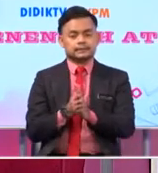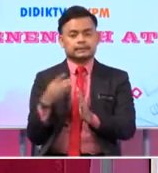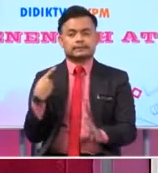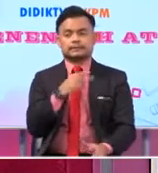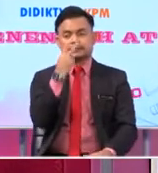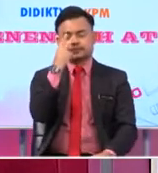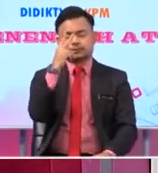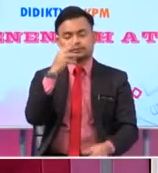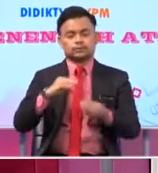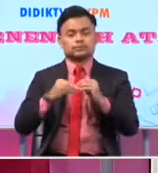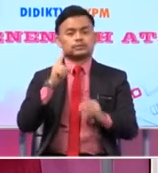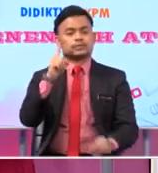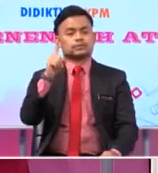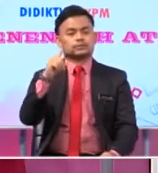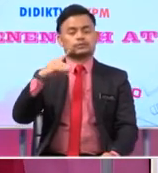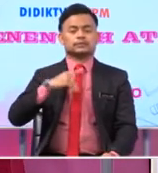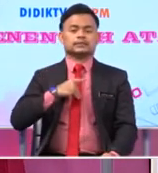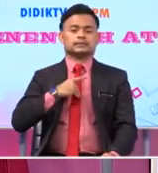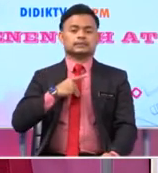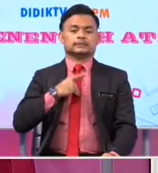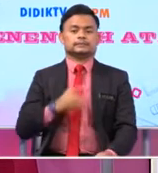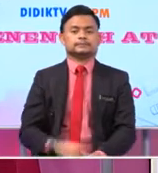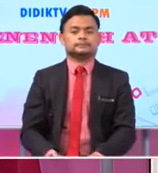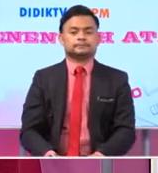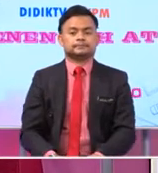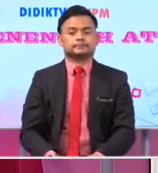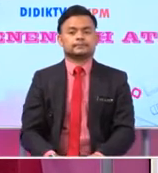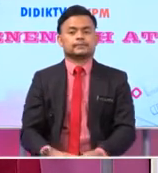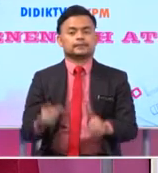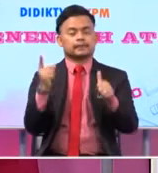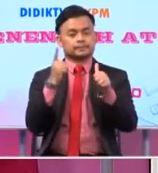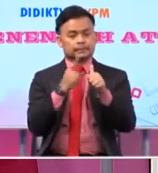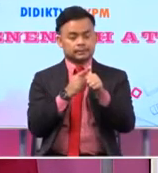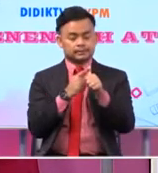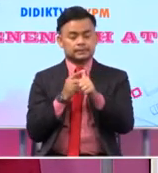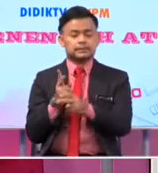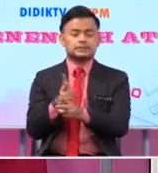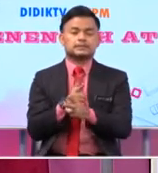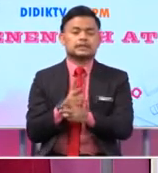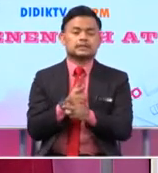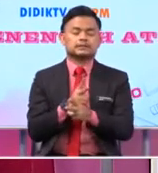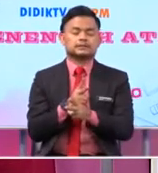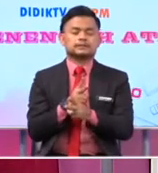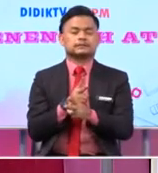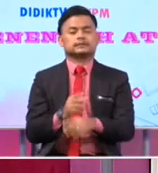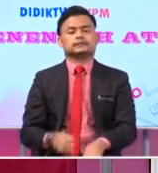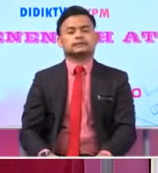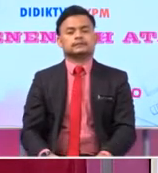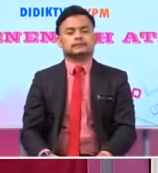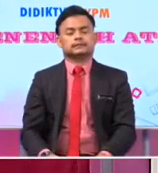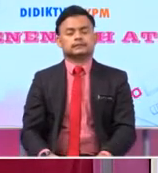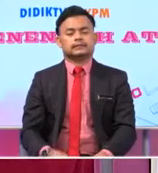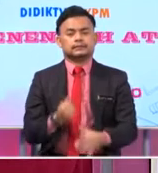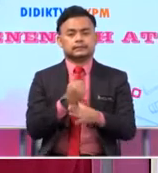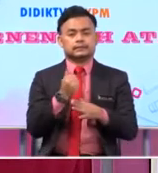diri kita Oke contohnya yang pertama menjaga batasan pergaulan G terutama di